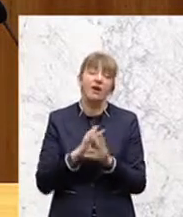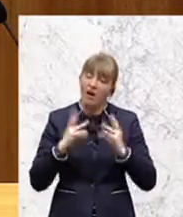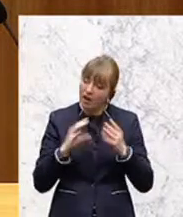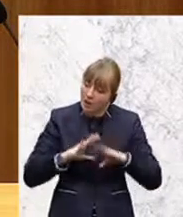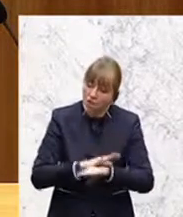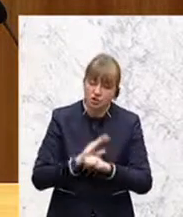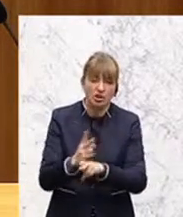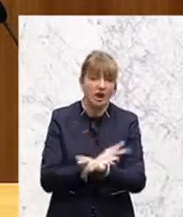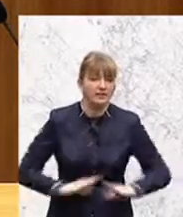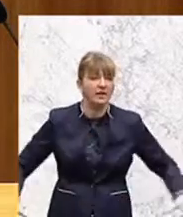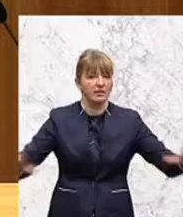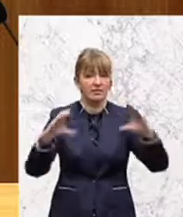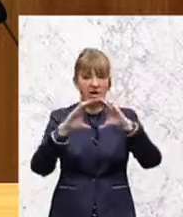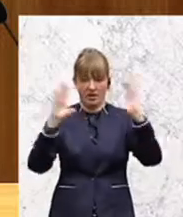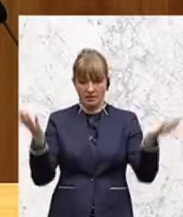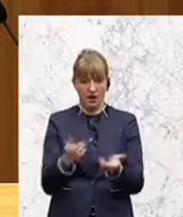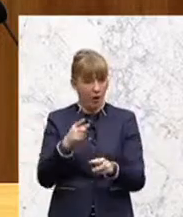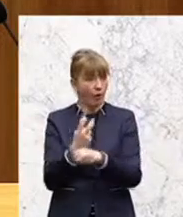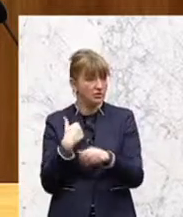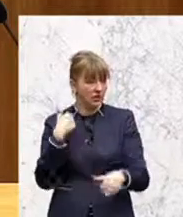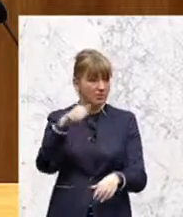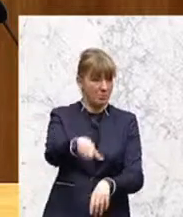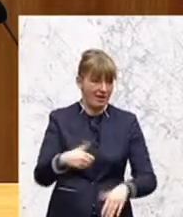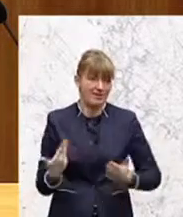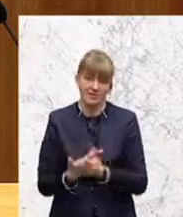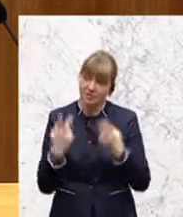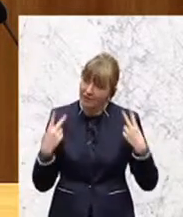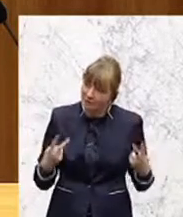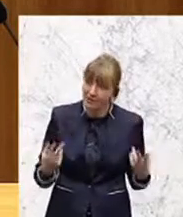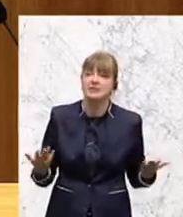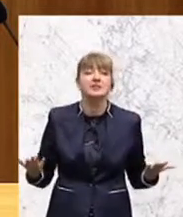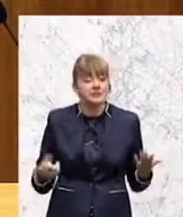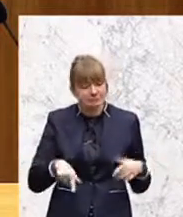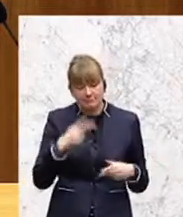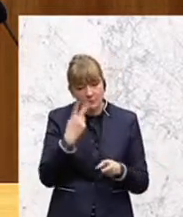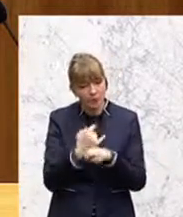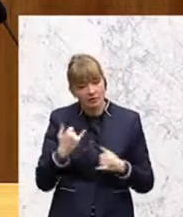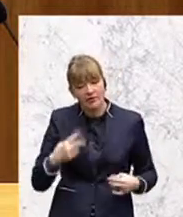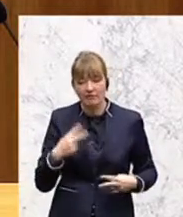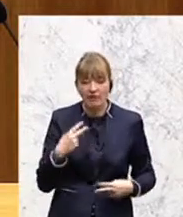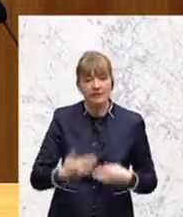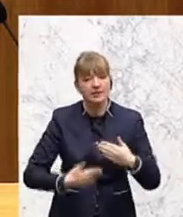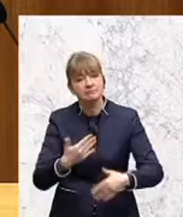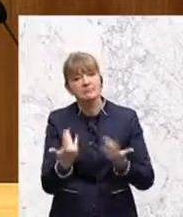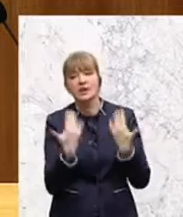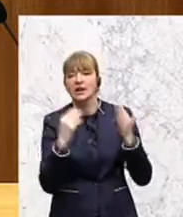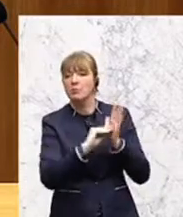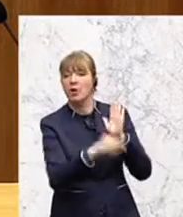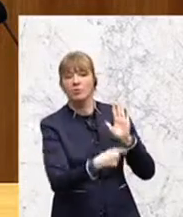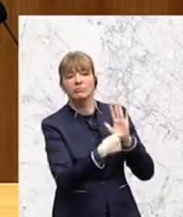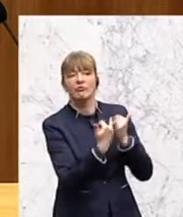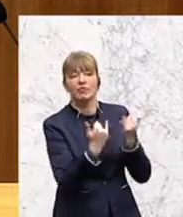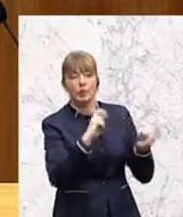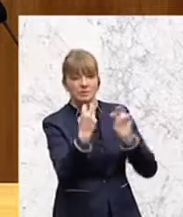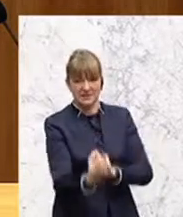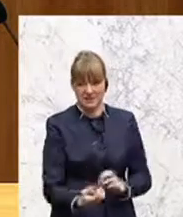Staaten dieser Erde, auch Österreich. Und es geht jetzt darum zu schauen, wie gehen wir in Österreich weiter mit diesem Klimavertrag um, wie setzen wir ihn